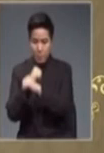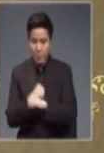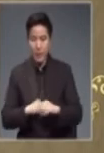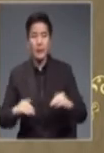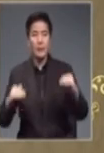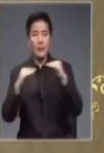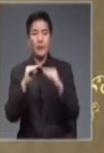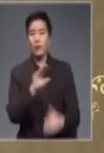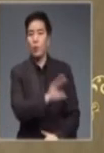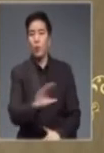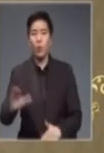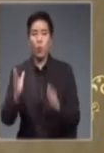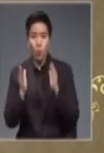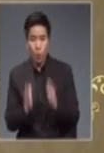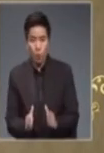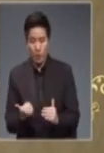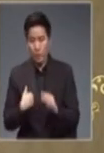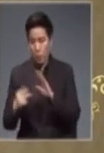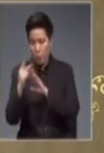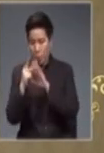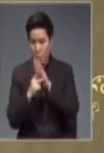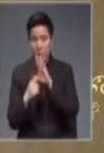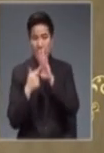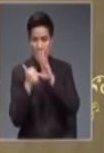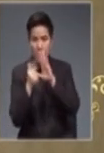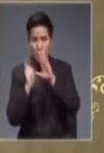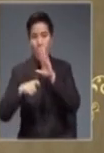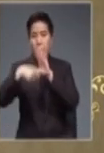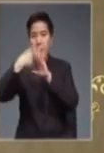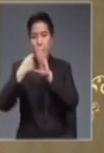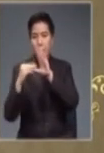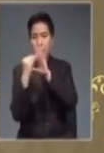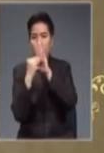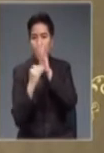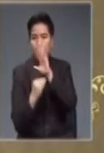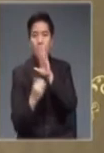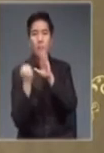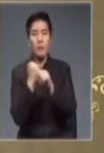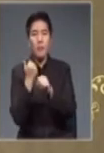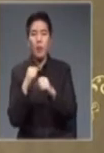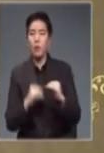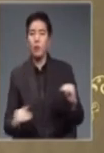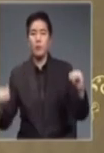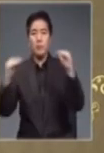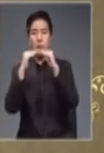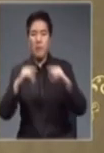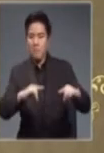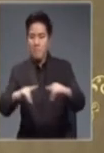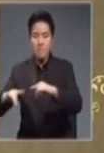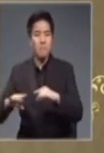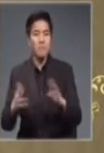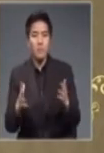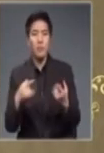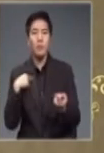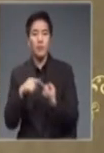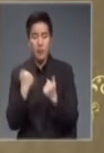การพัฒนาอย่างมั่นคงมั่งคั่งและยั่งยืนทั้งนี้ขึ้นอยู่กับพี่น้องประชาชนคนไทยนะครับว่าเราต้องการจะหลุดพ้นจากกับดักหรือวังวน